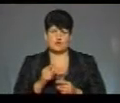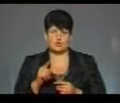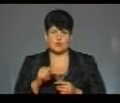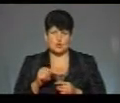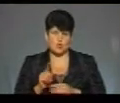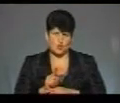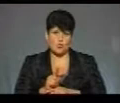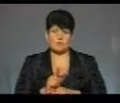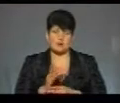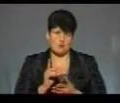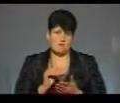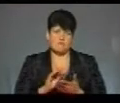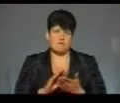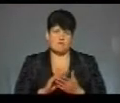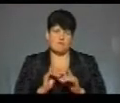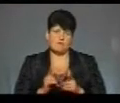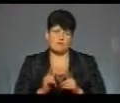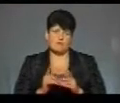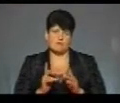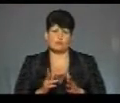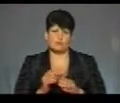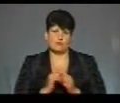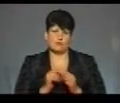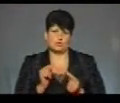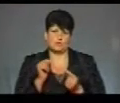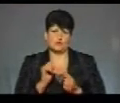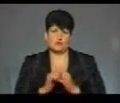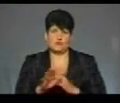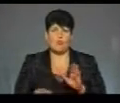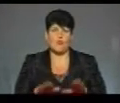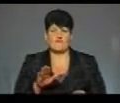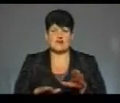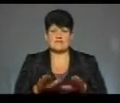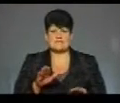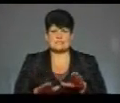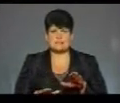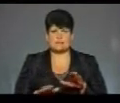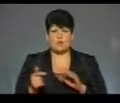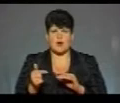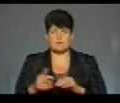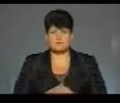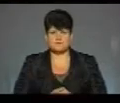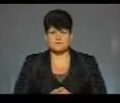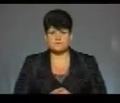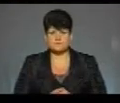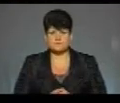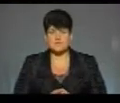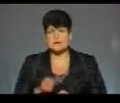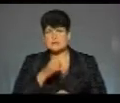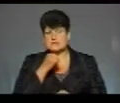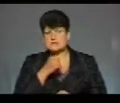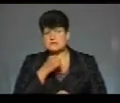нормі, яка положена з кожного військовослужбовцю. Тобто по вазі? По вазі, по грамам. Як розповів старший